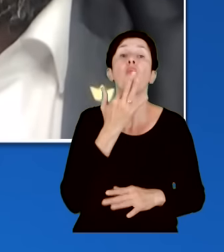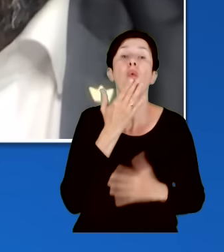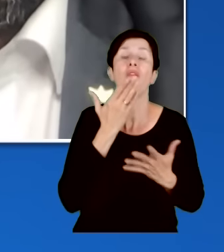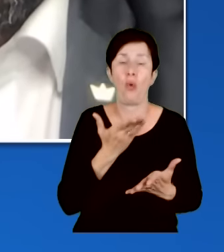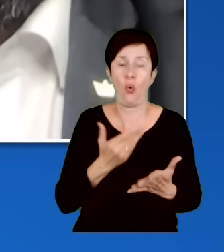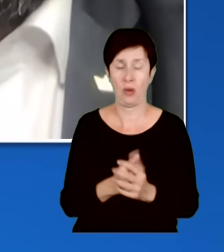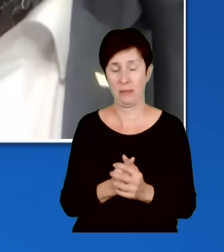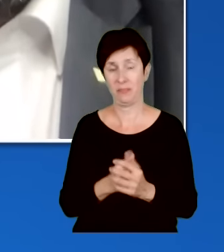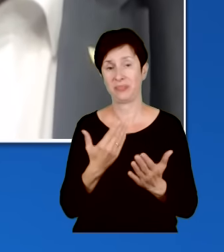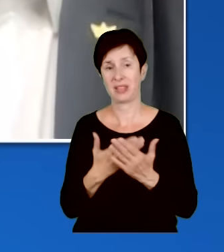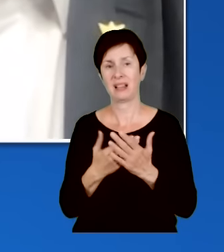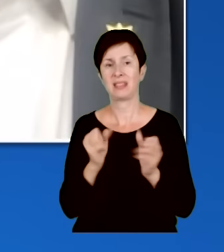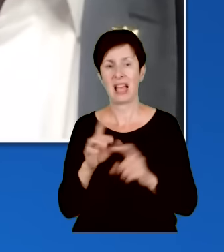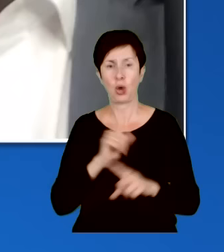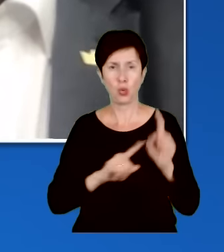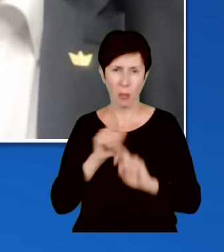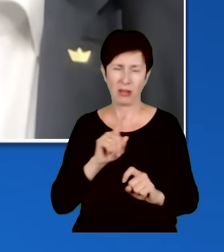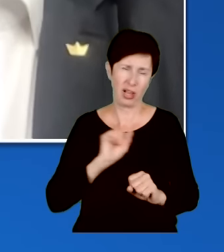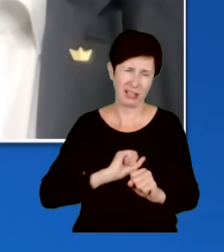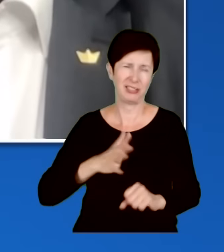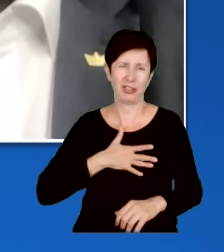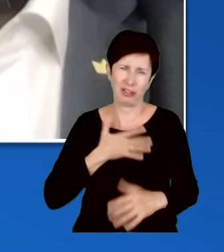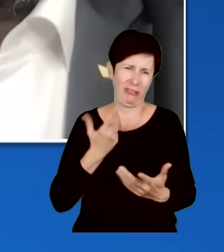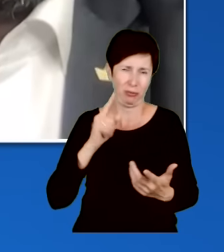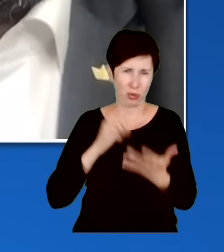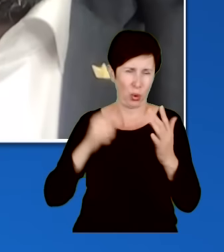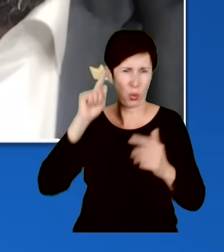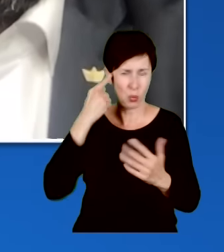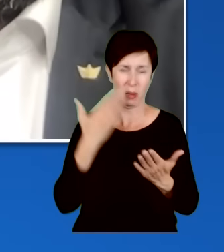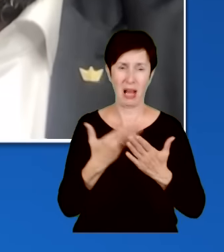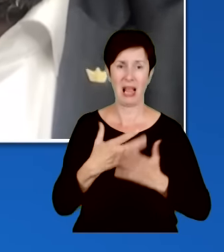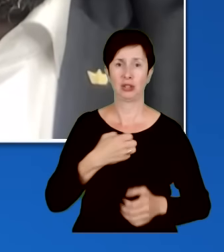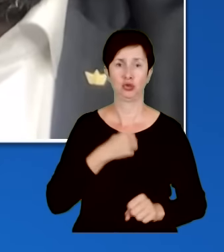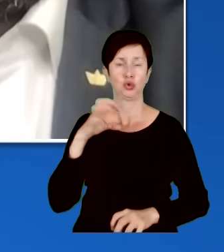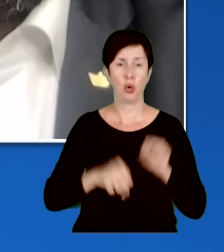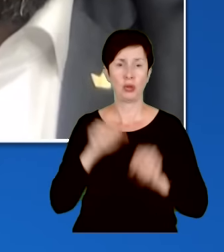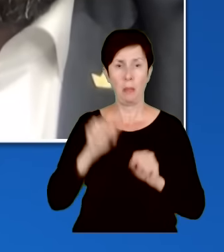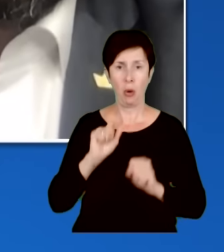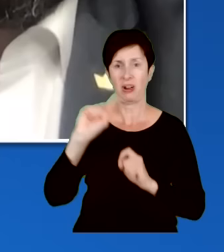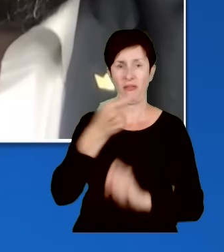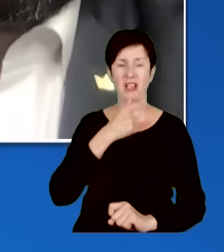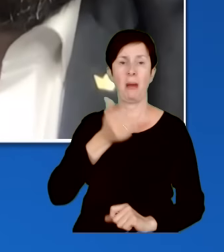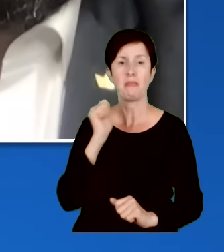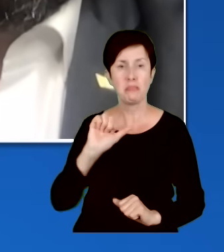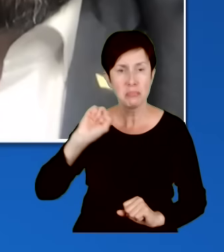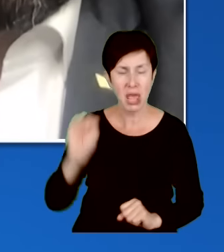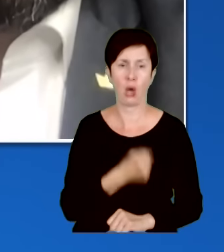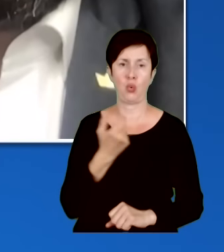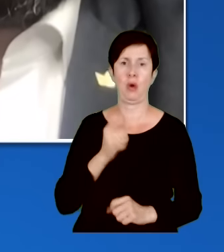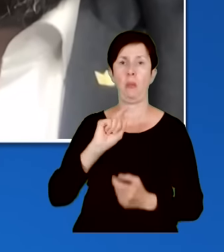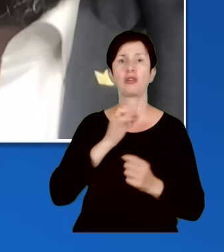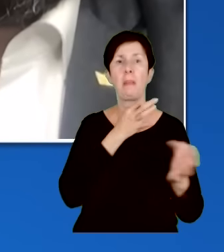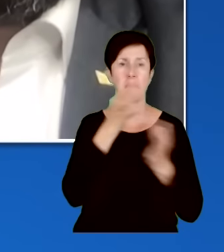tłumaczenie też jest idiotyczne ponieważ sądy mogą powoływać biegłych mogą dopytywać mogą robić wiele innych